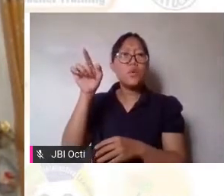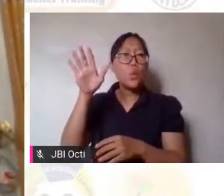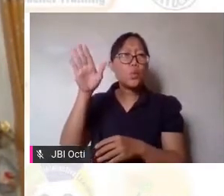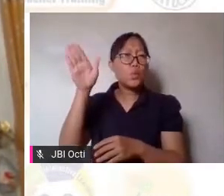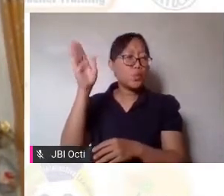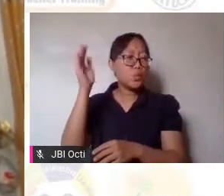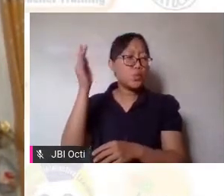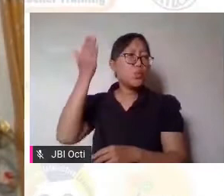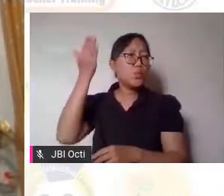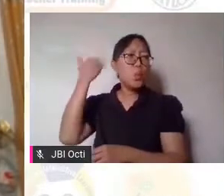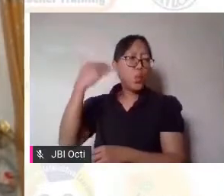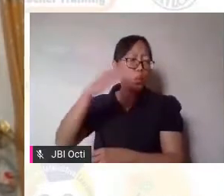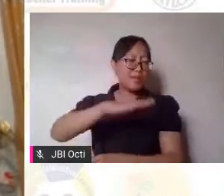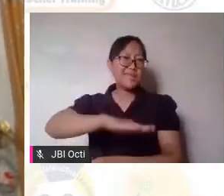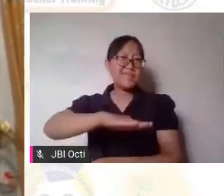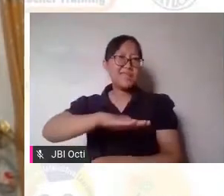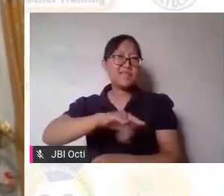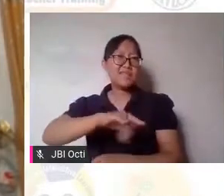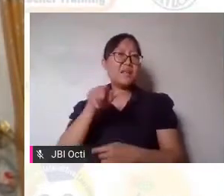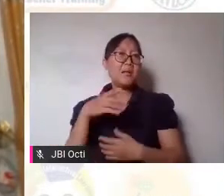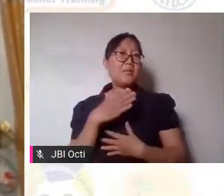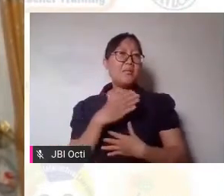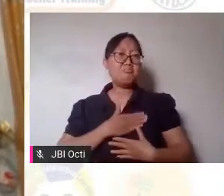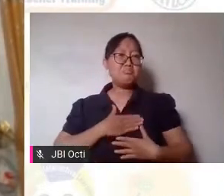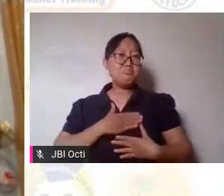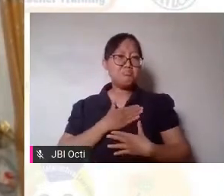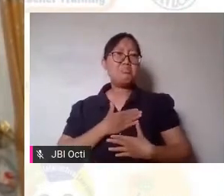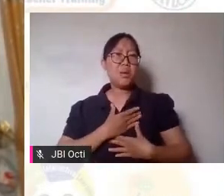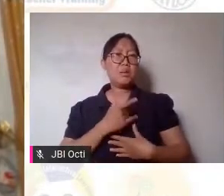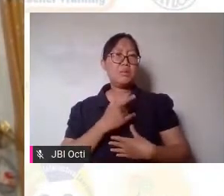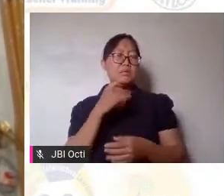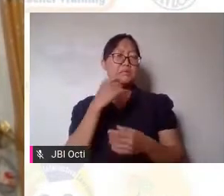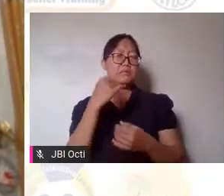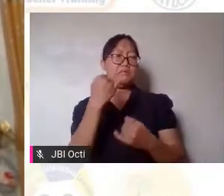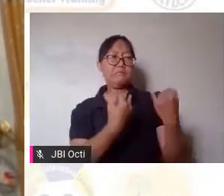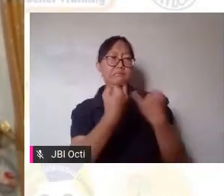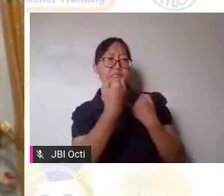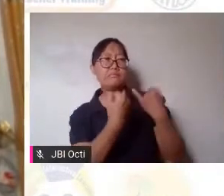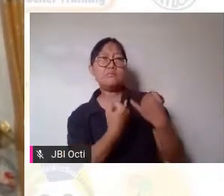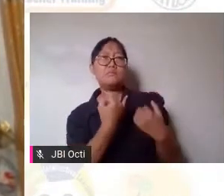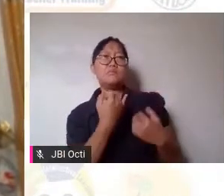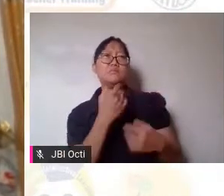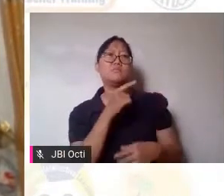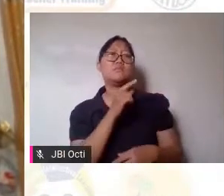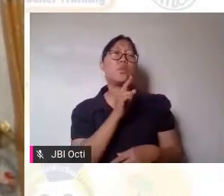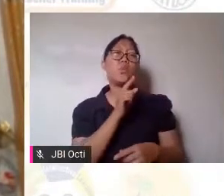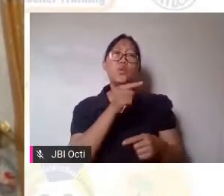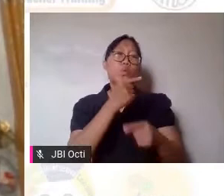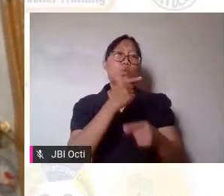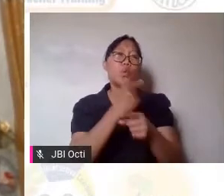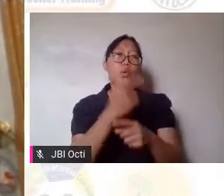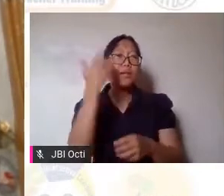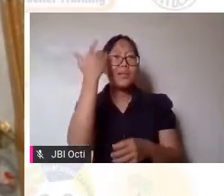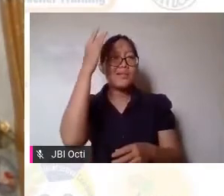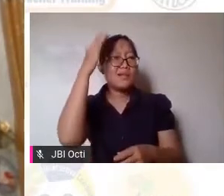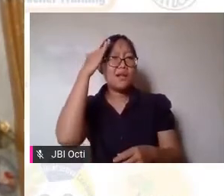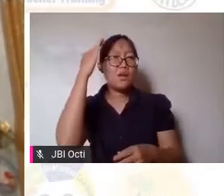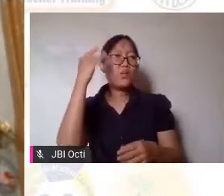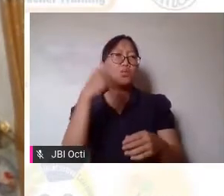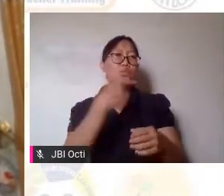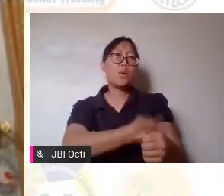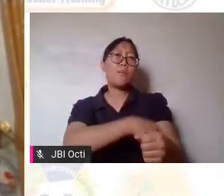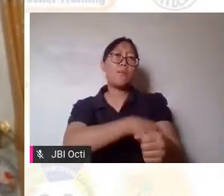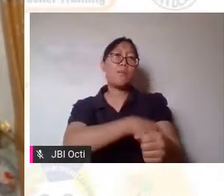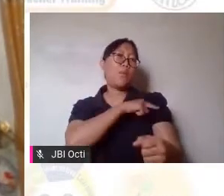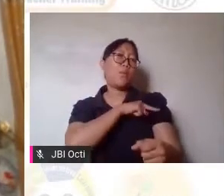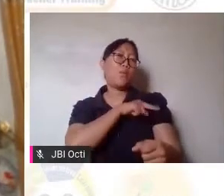terdekatnya tidak mengetahui potensinya ya. Ini kita akan tanyakan ya kepada Dokter Tian dan Dokter Purboyo, ini bagaimana